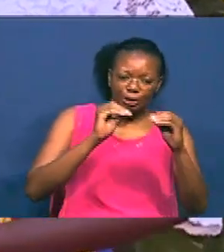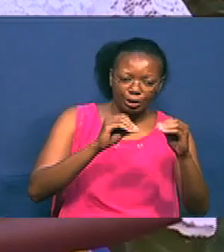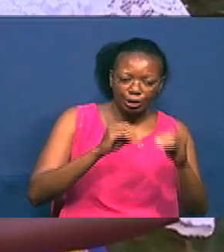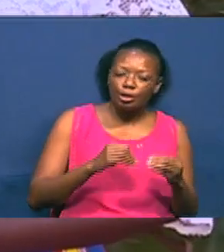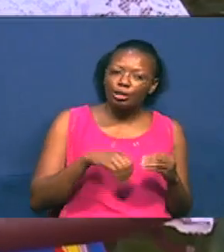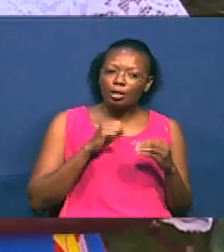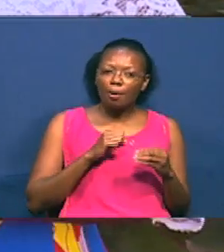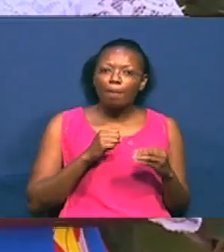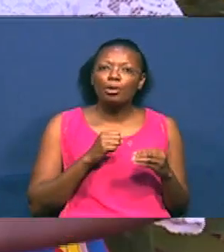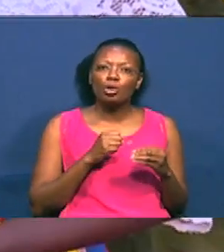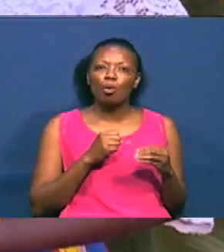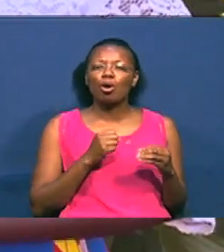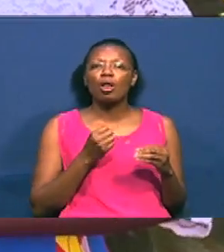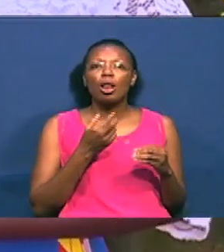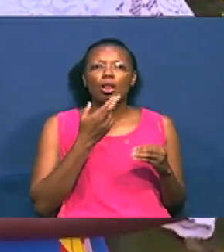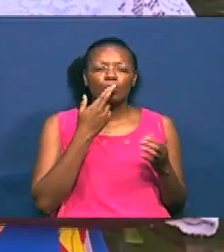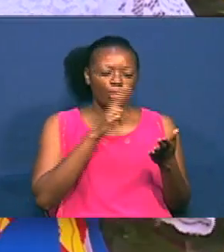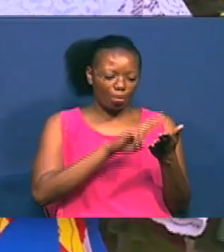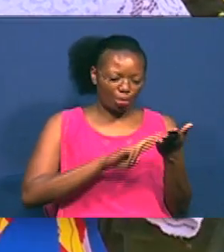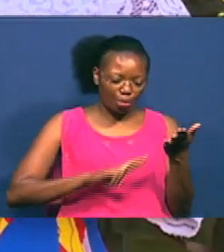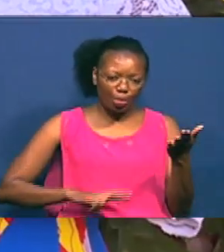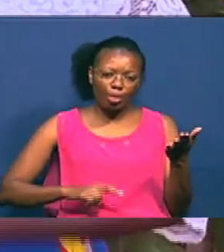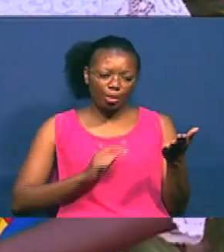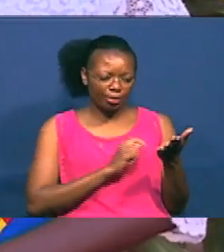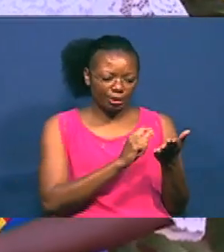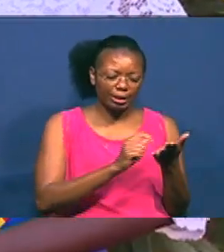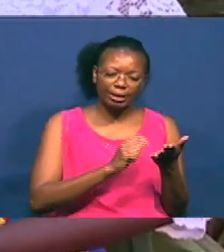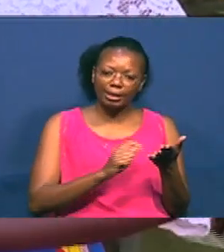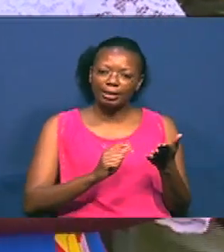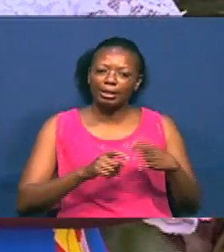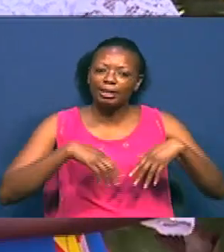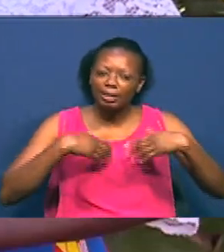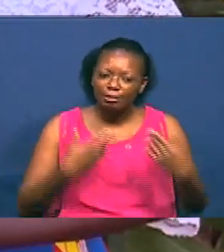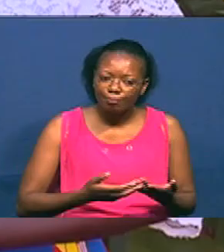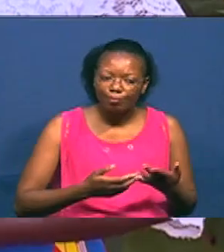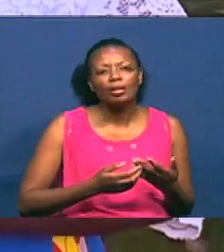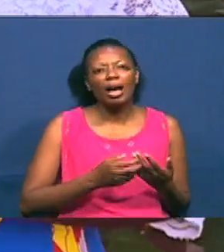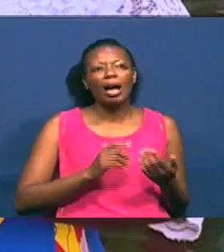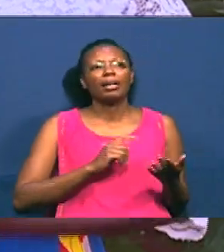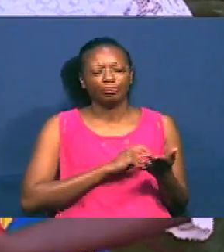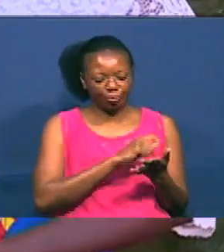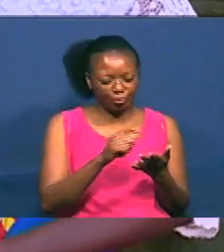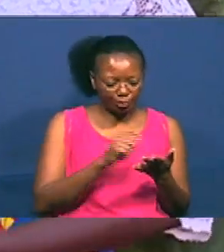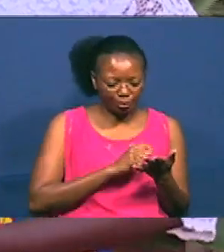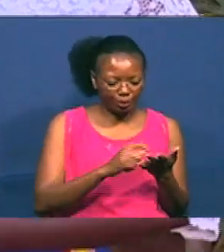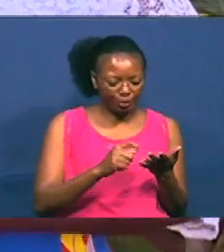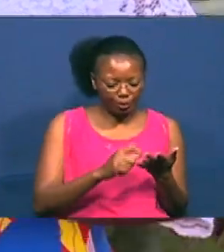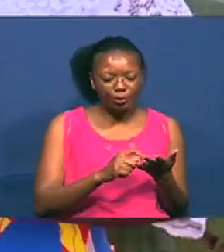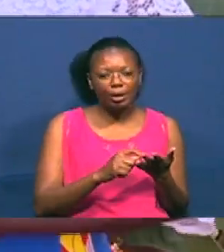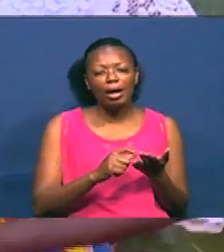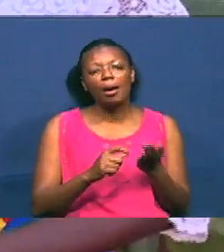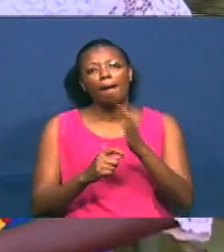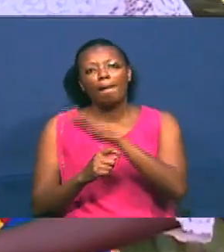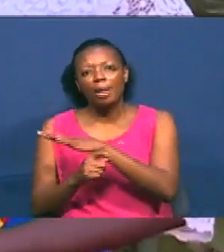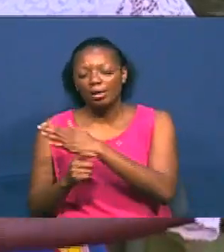nikiwafundisha proposal writing, tumefundishwa tukua huko Jomo Kenyatta, ninawafundisha, tunaandika proposal, tunapata